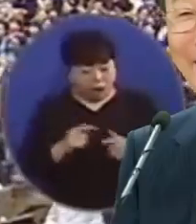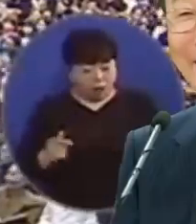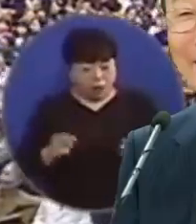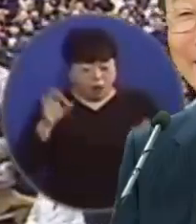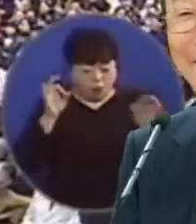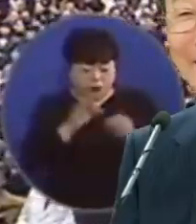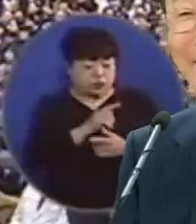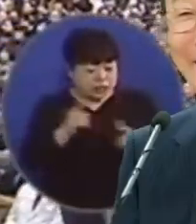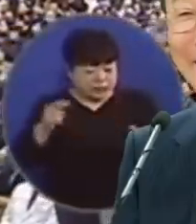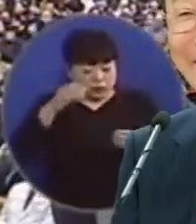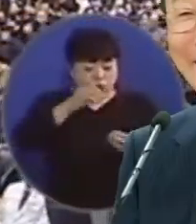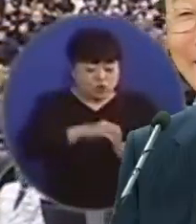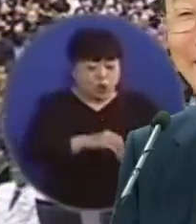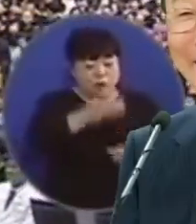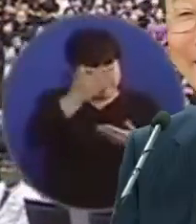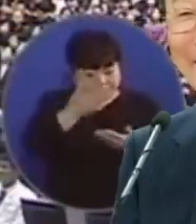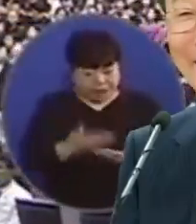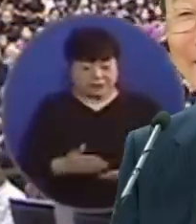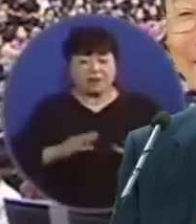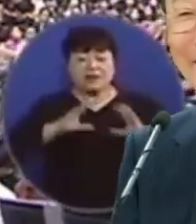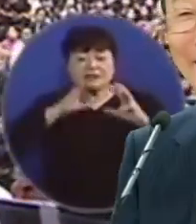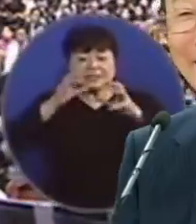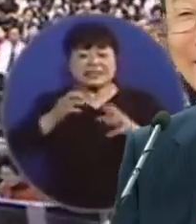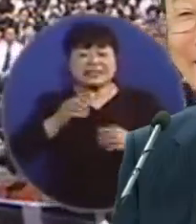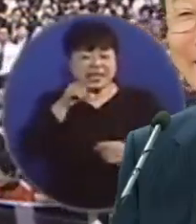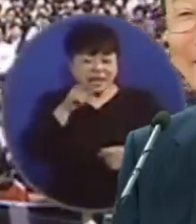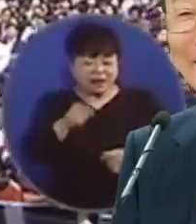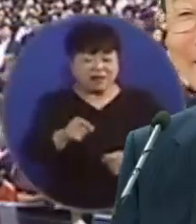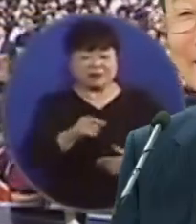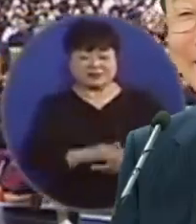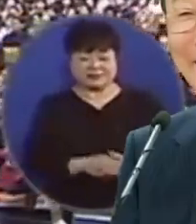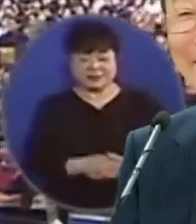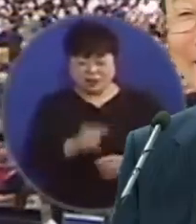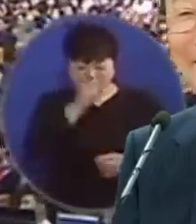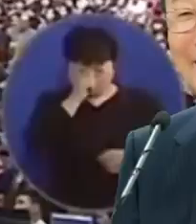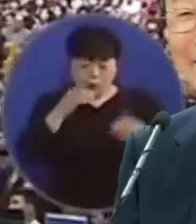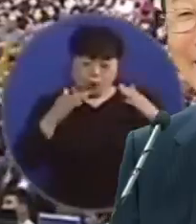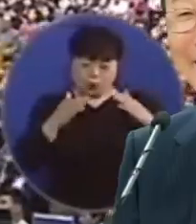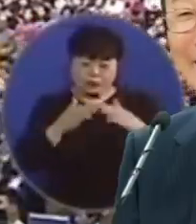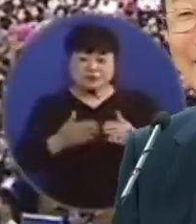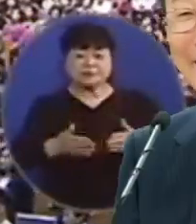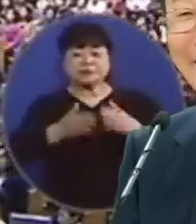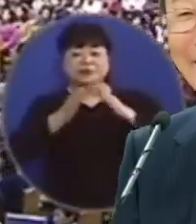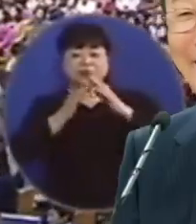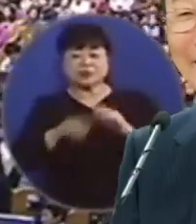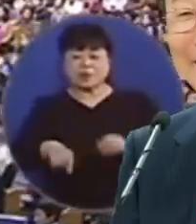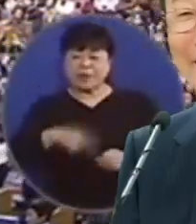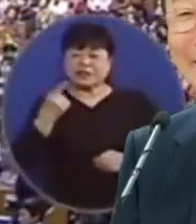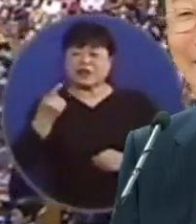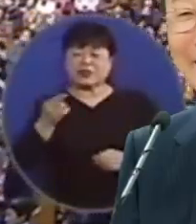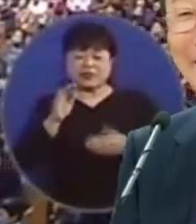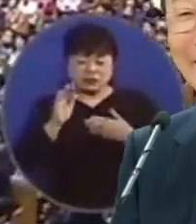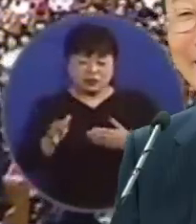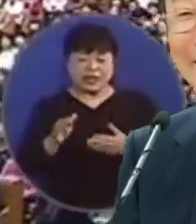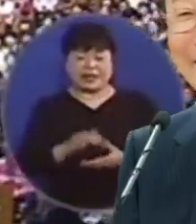아니하는 유업인 것입니다. 이 세상의 뜻은 여러분 아무리 좋은 집을 지어놔도 100년이 넘으면